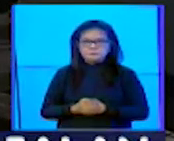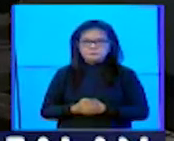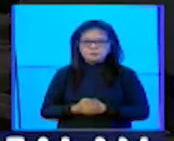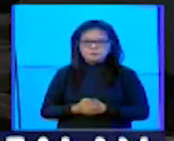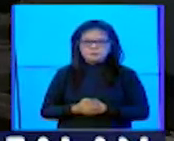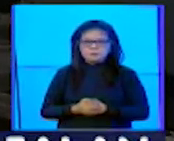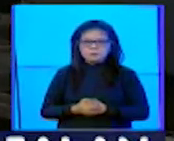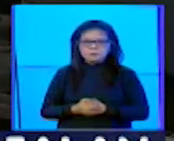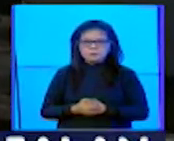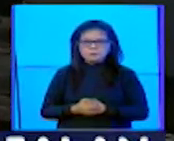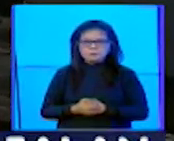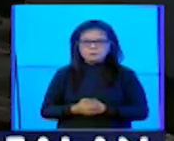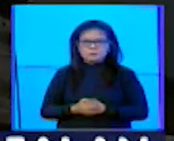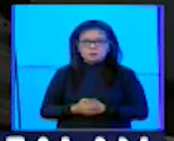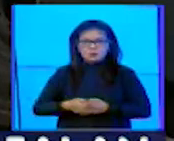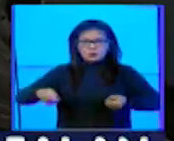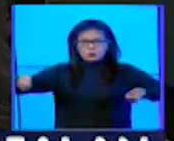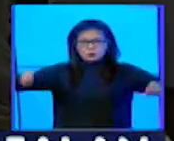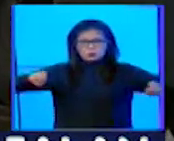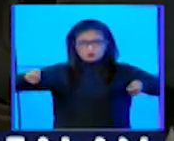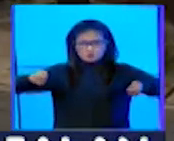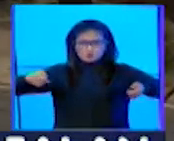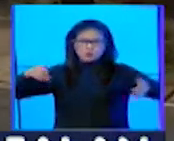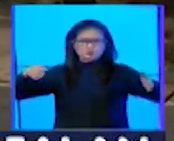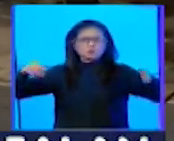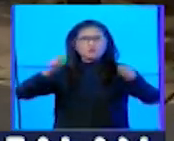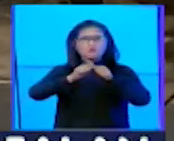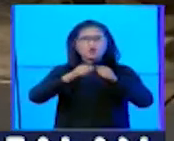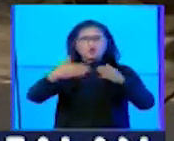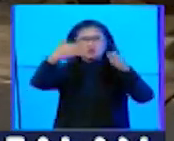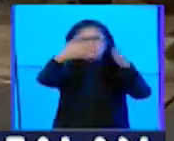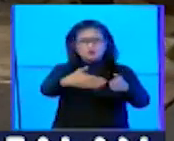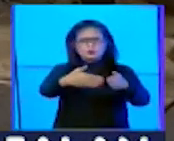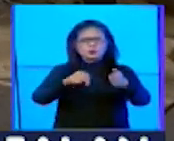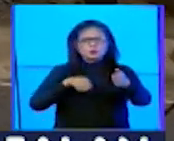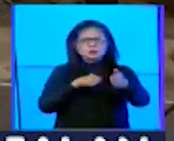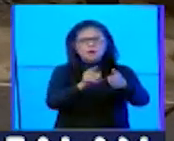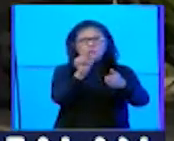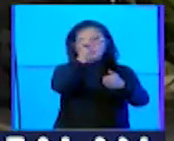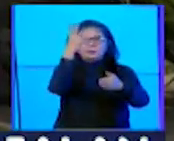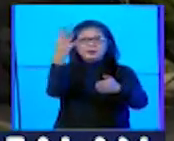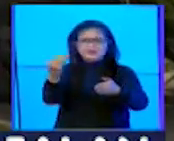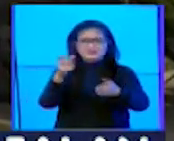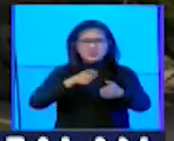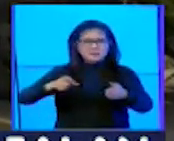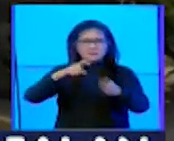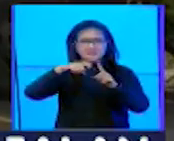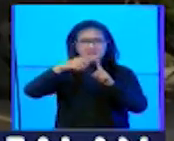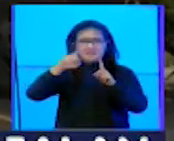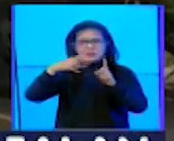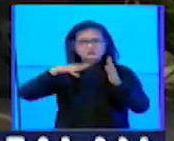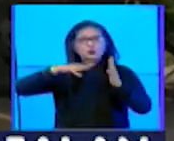Hai truk melintang dan menutupi jalan utama tepatnya di desa sumbanan Kecamatan kertek Wonosobo